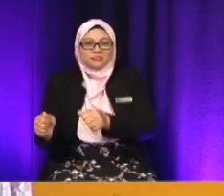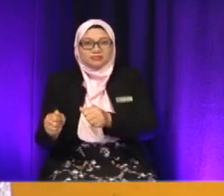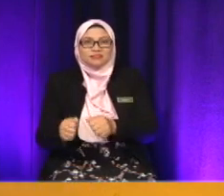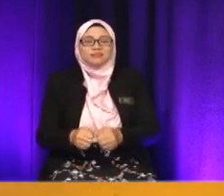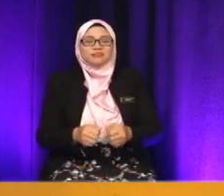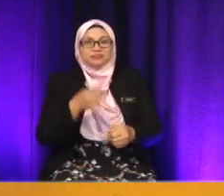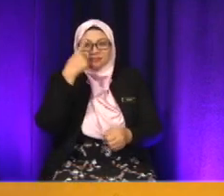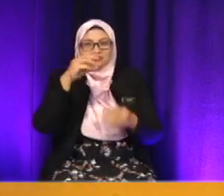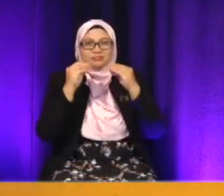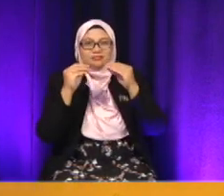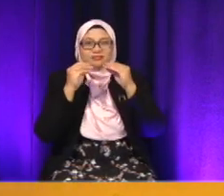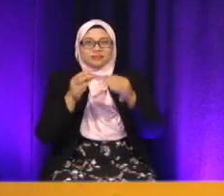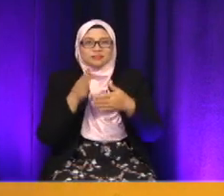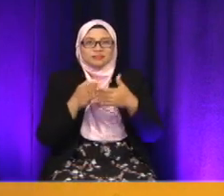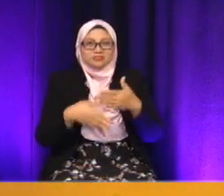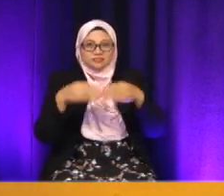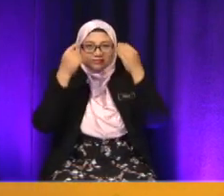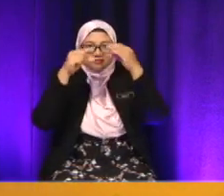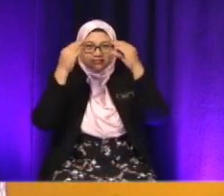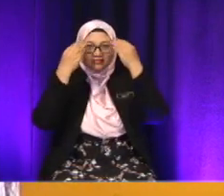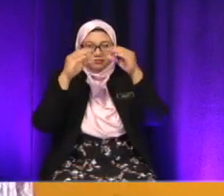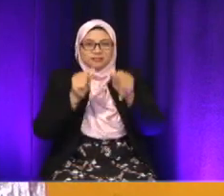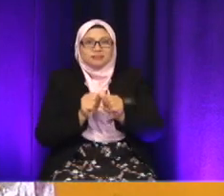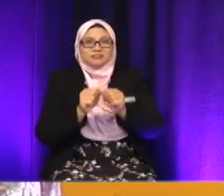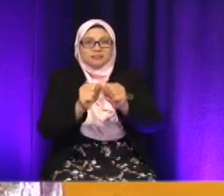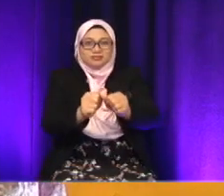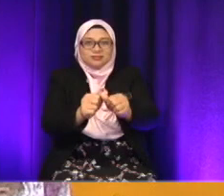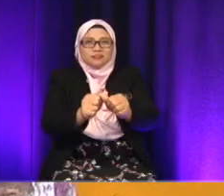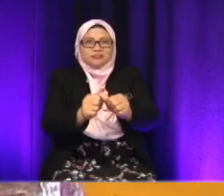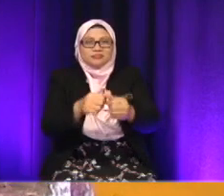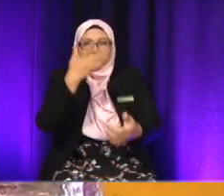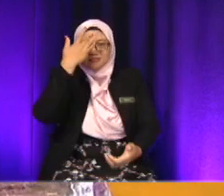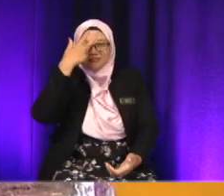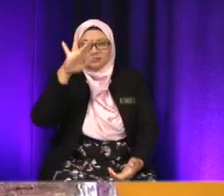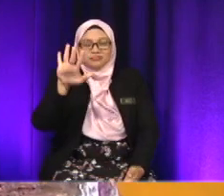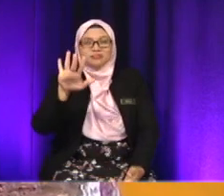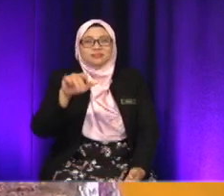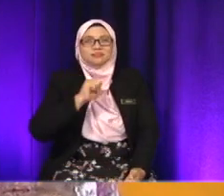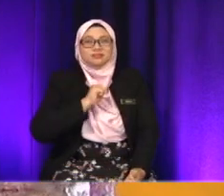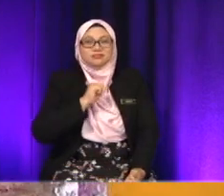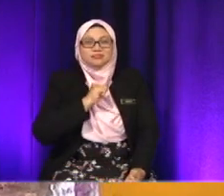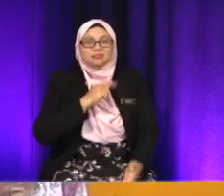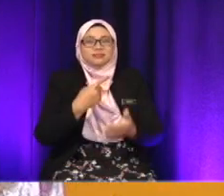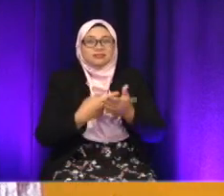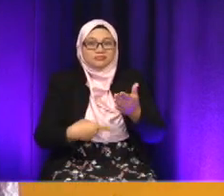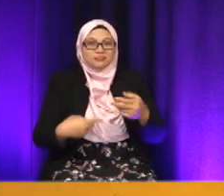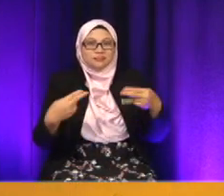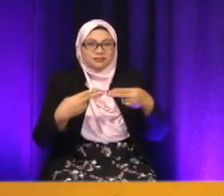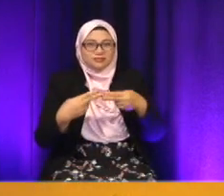guru-guru mengikuti perkaranya masing-masing jadi Apa kaitannya dengan atau cara komputer